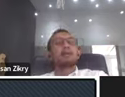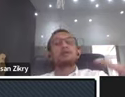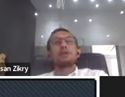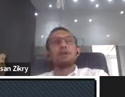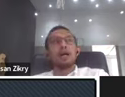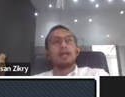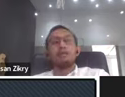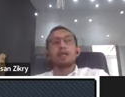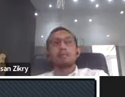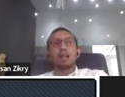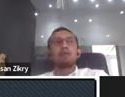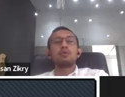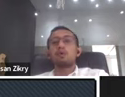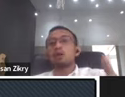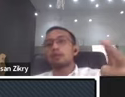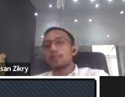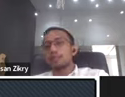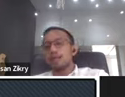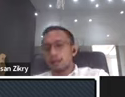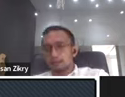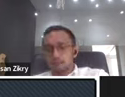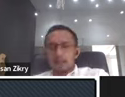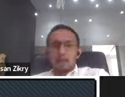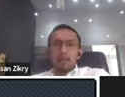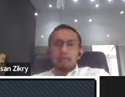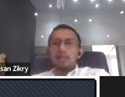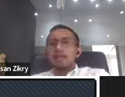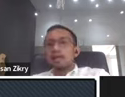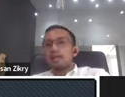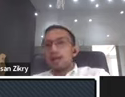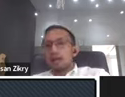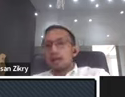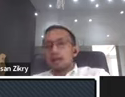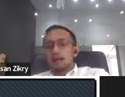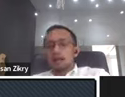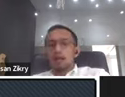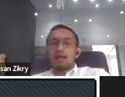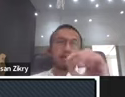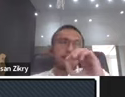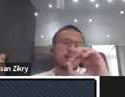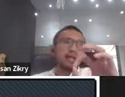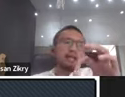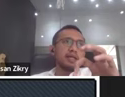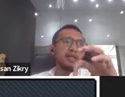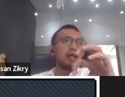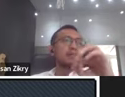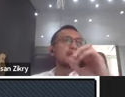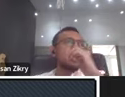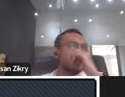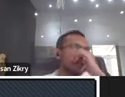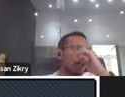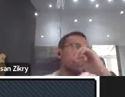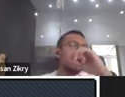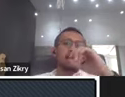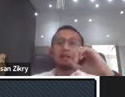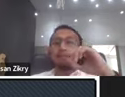meninggalkan tempat dan memasuki ruangan itu hanya berlaku untuk konteks penyidikan. Penyelidikan enggak. Pertanyaannya begini, kalau